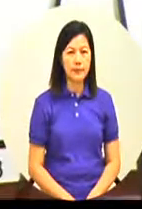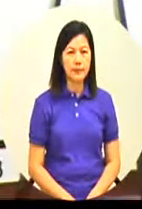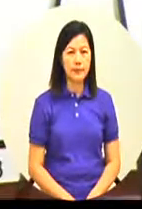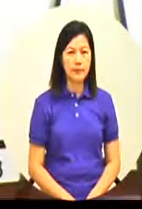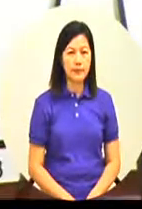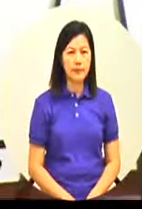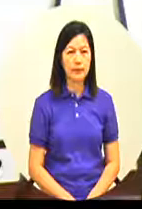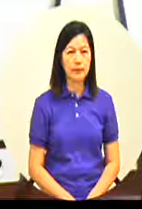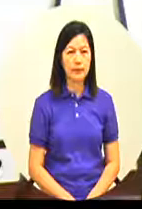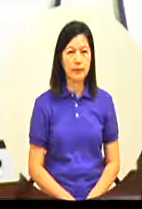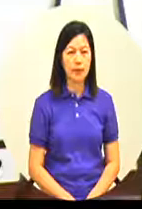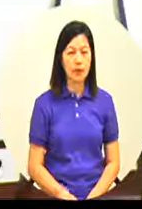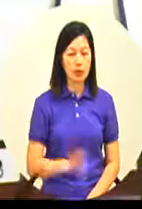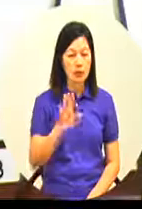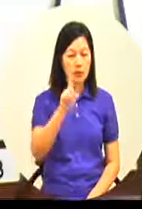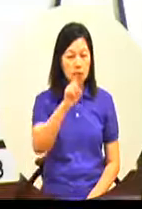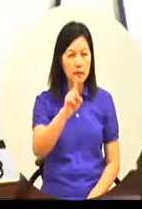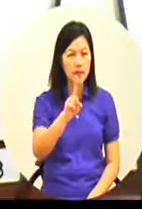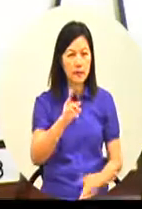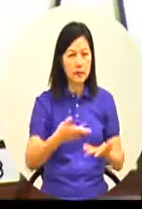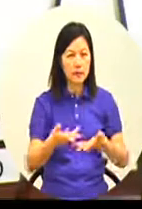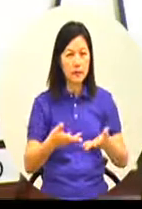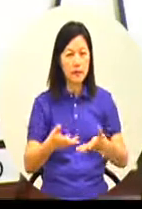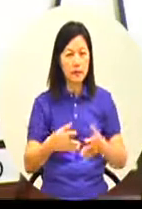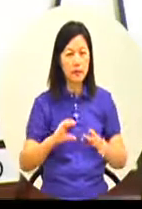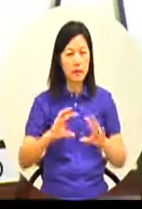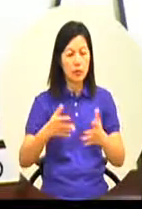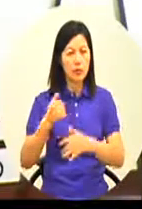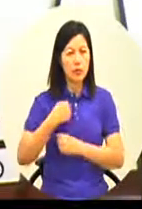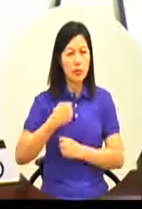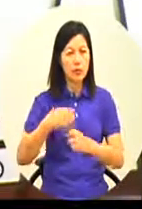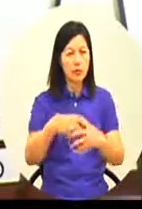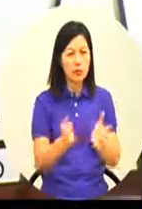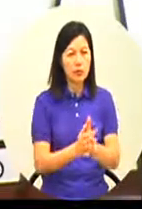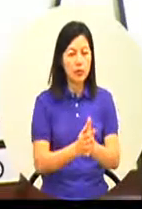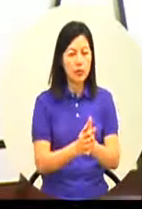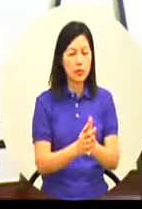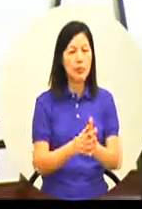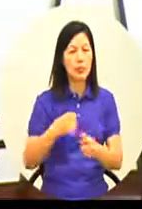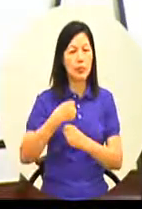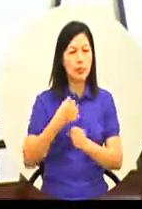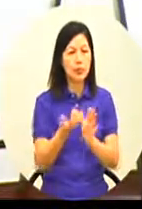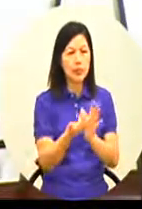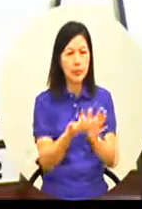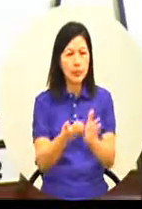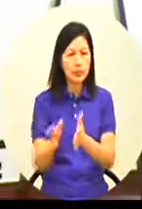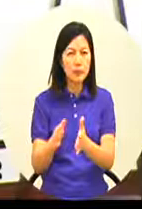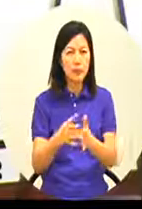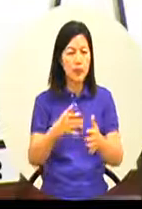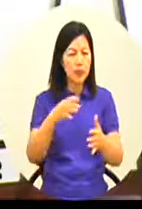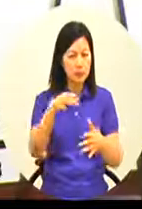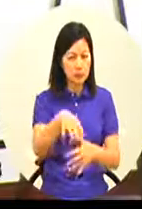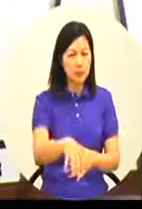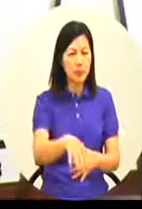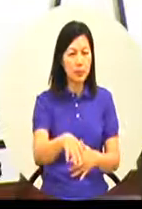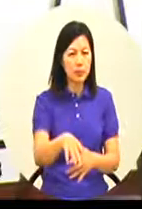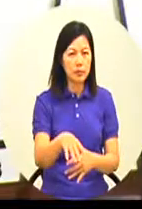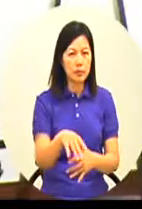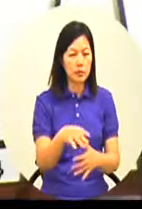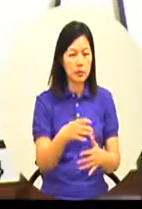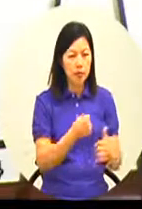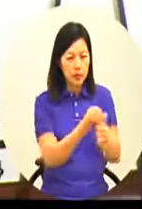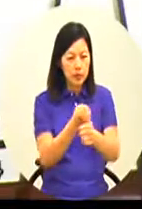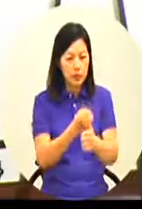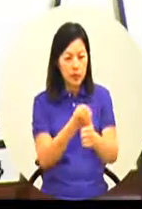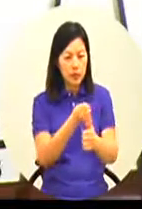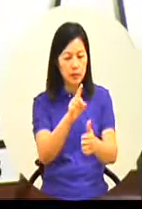了解一下，因有一个物件吼，国防部一个军备局啊，军备局它就是掌管你，包含你碰到他